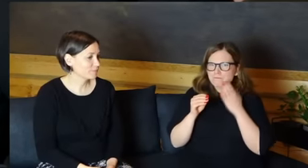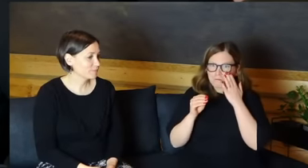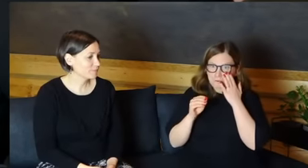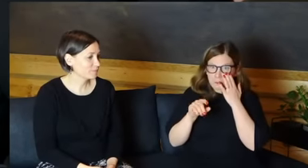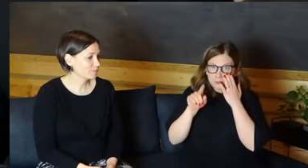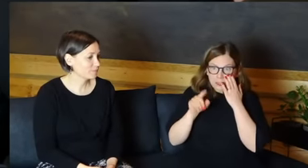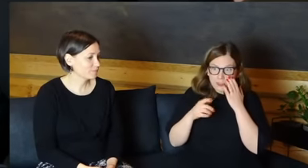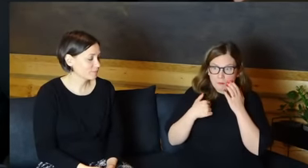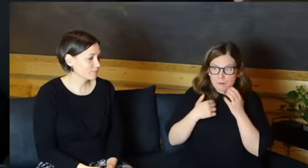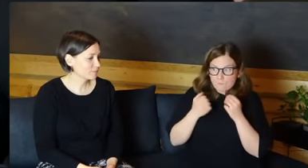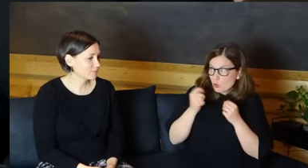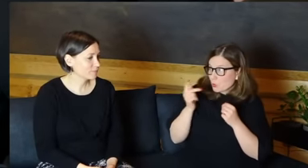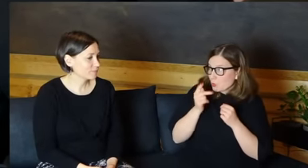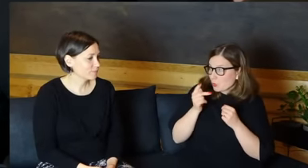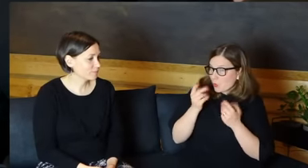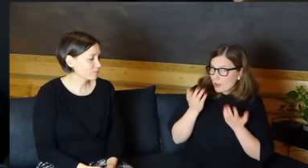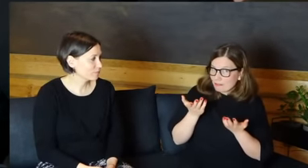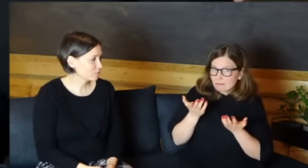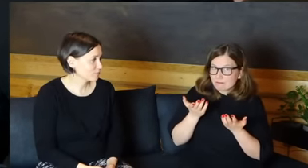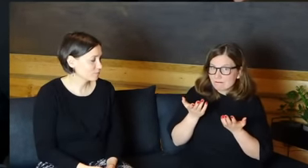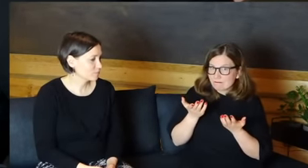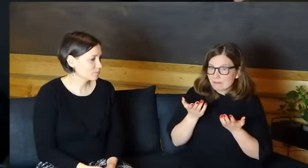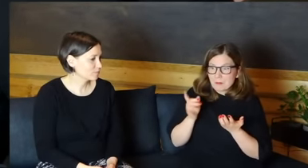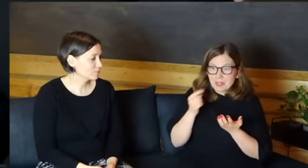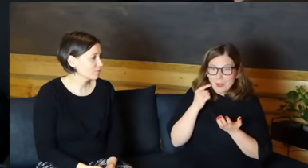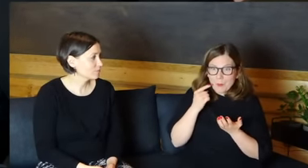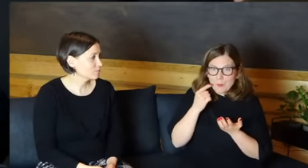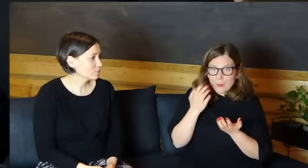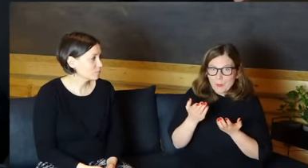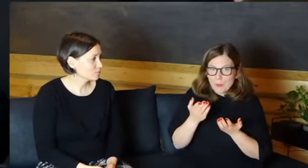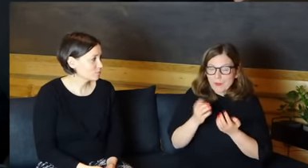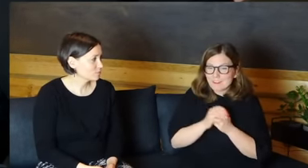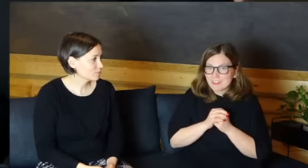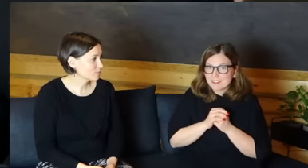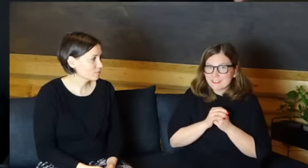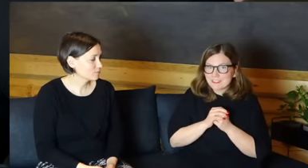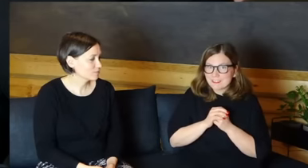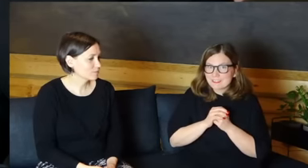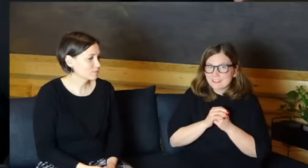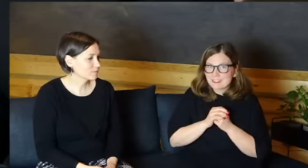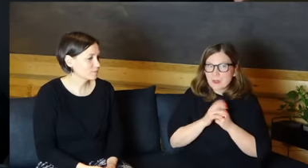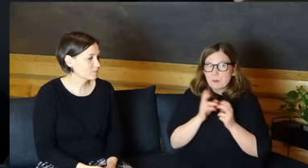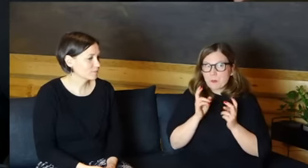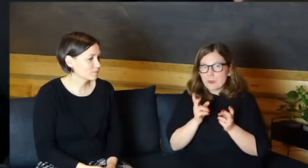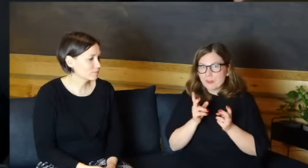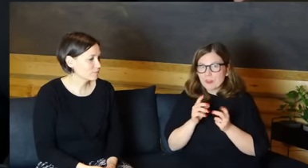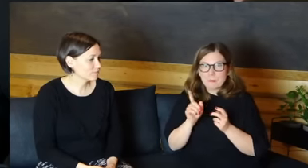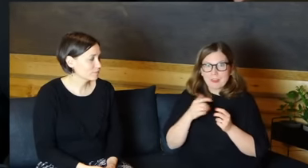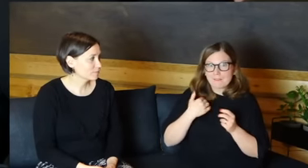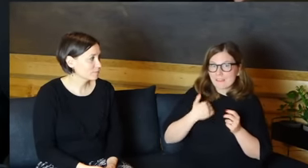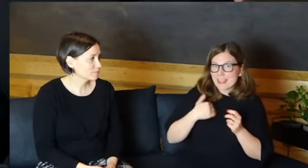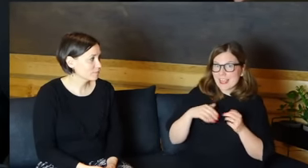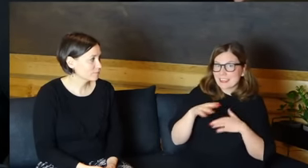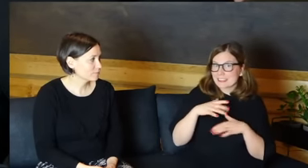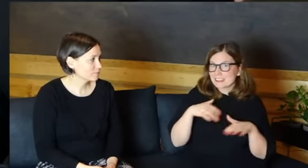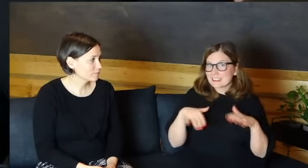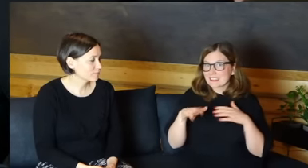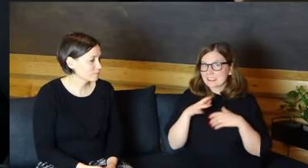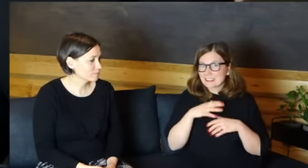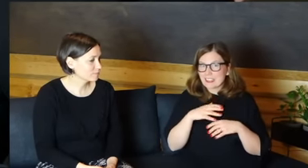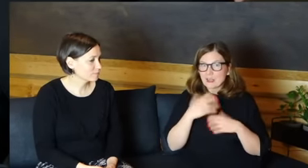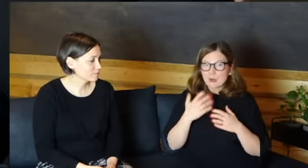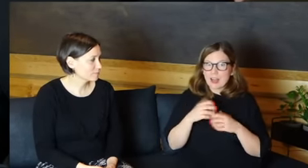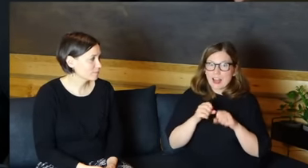Ihan ekaksi mä voisin kysyä, että mitä kuuluu ja mitkä fiilikset nyt olla